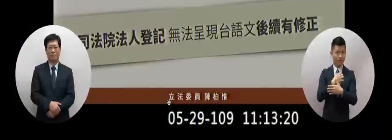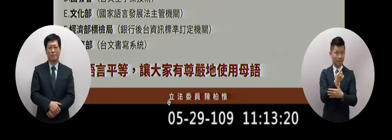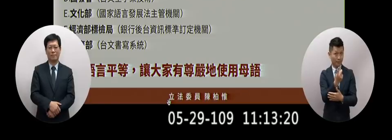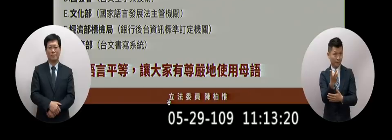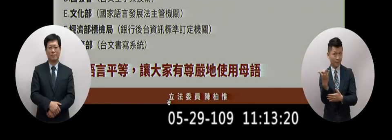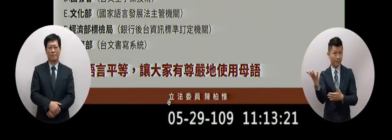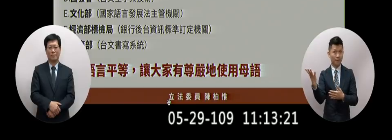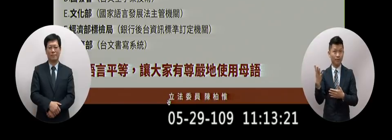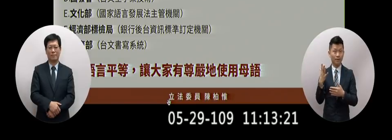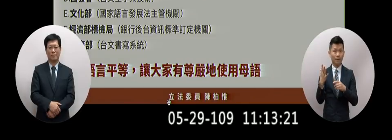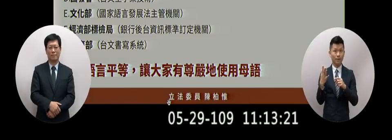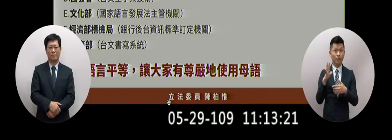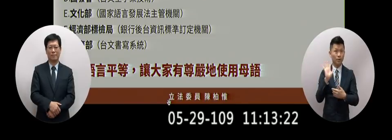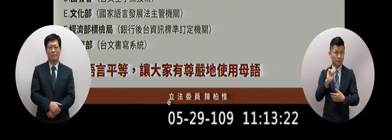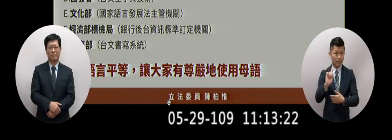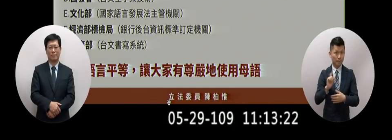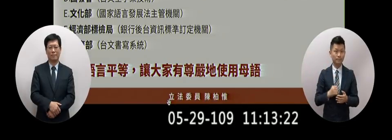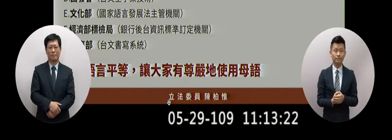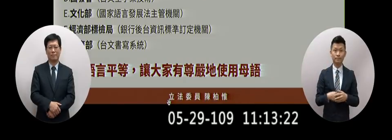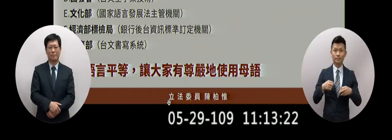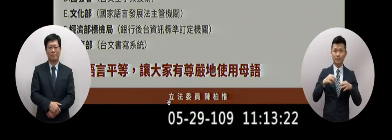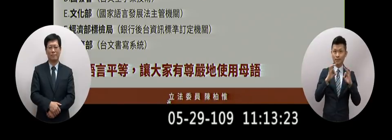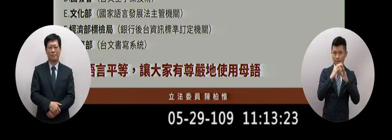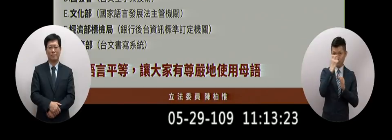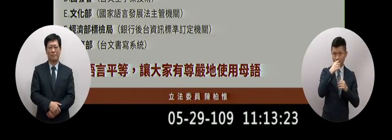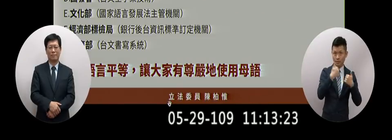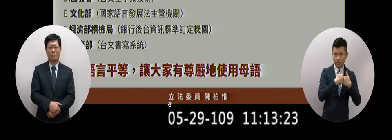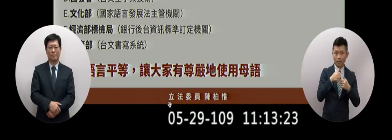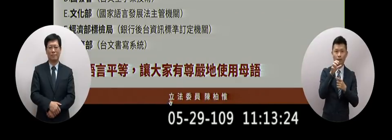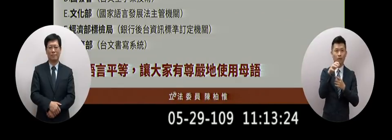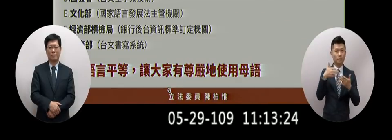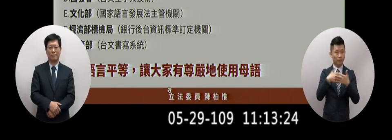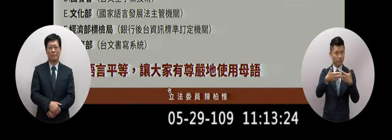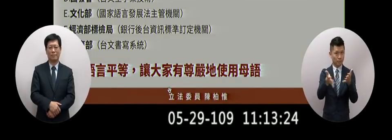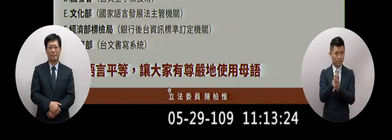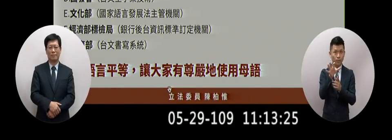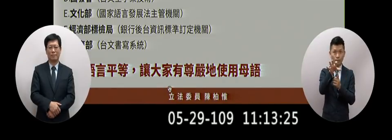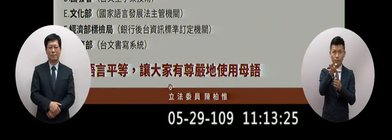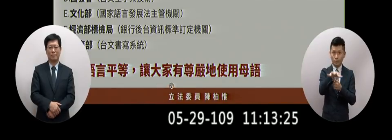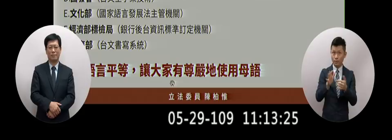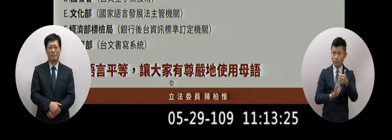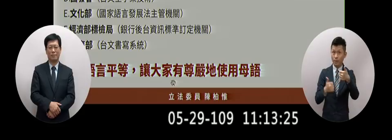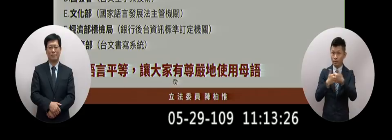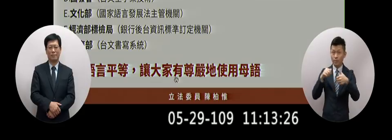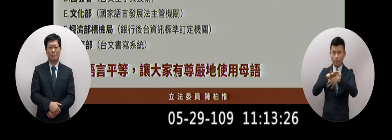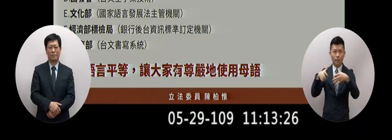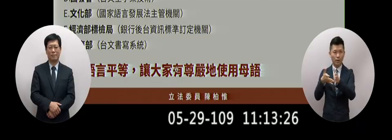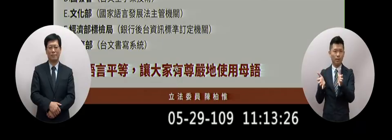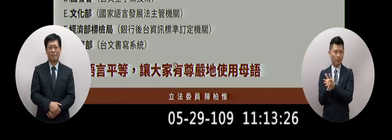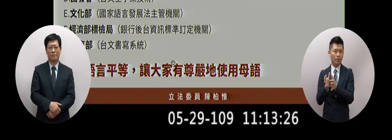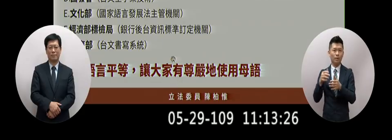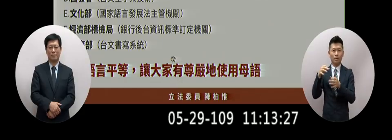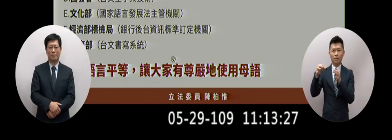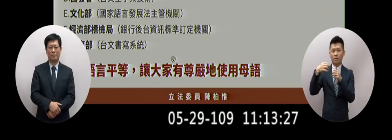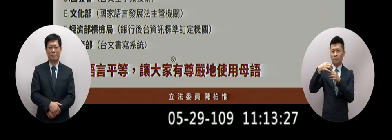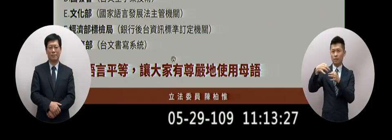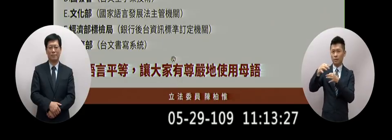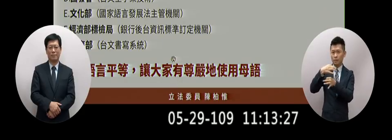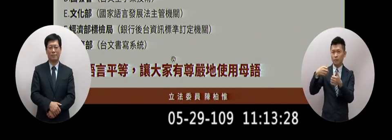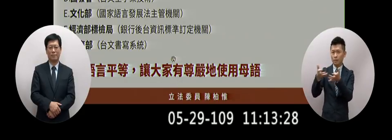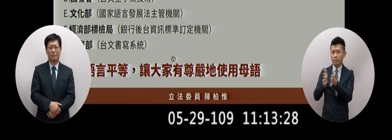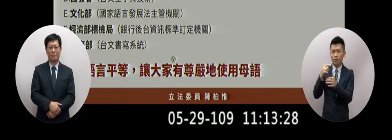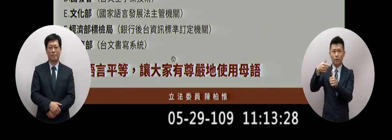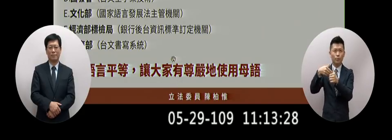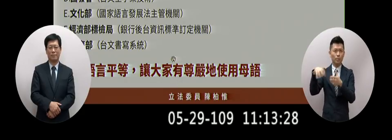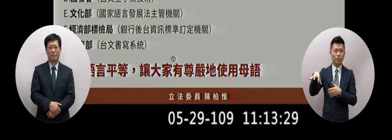即个金管会、交通部、农委会、国发会、文化部、经济部、教育部，讲吼，